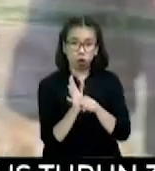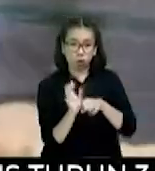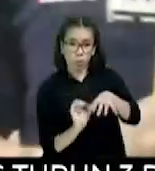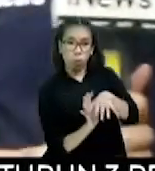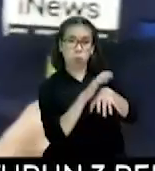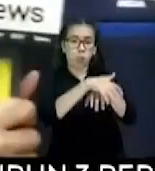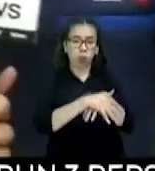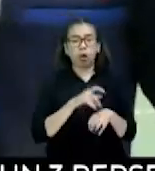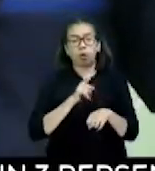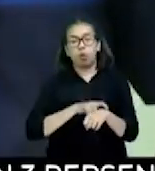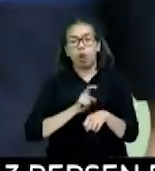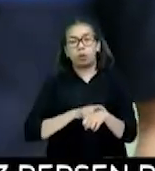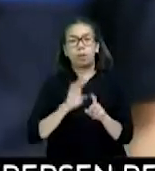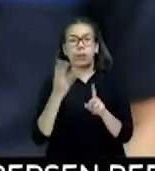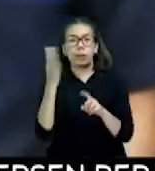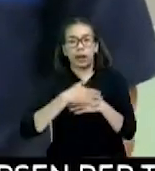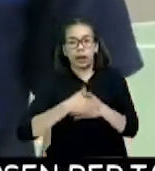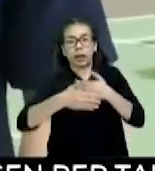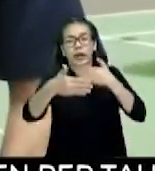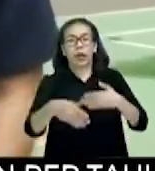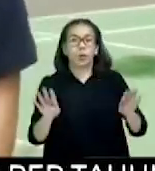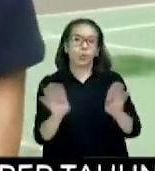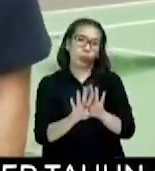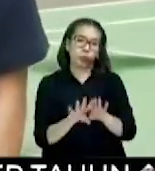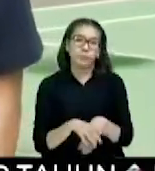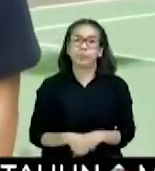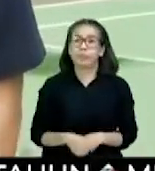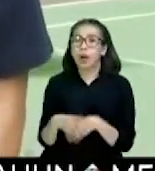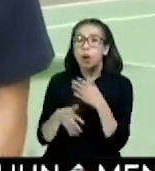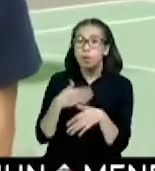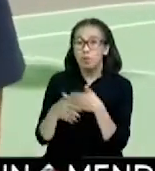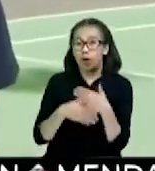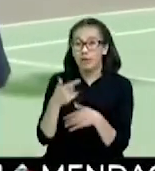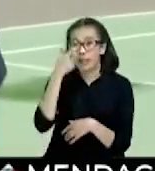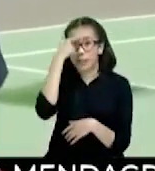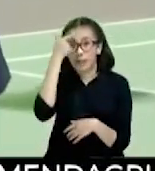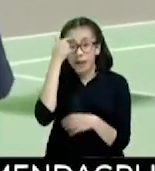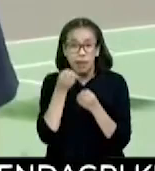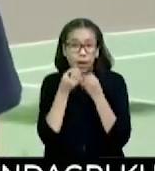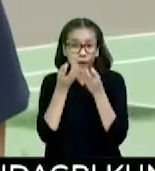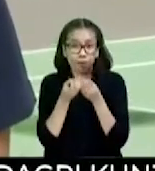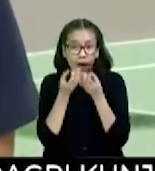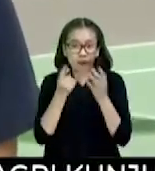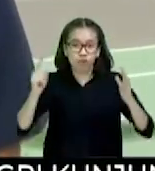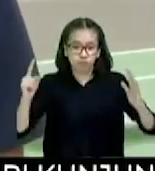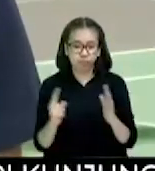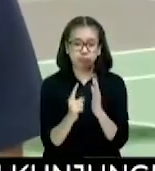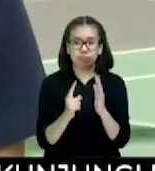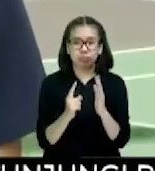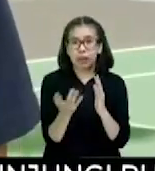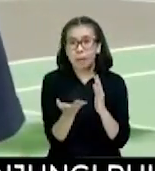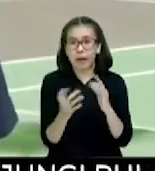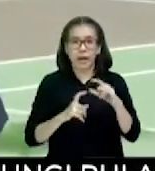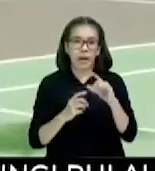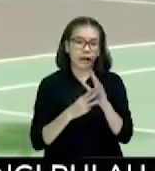14x24 jam. Ya pemirsa, dapat dipastikan bahwa memang untuk PTM 100% ini masih belum dilakukan di SMPN 252 Jakarta